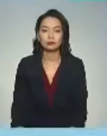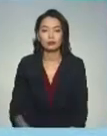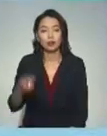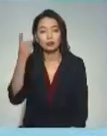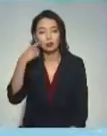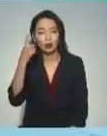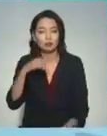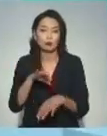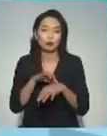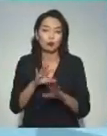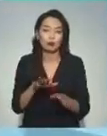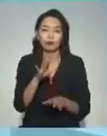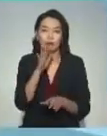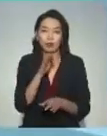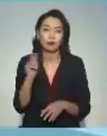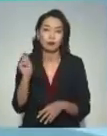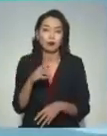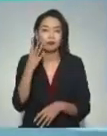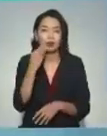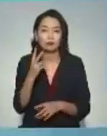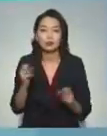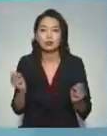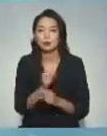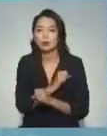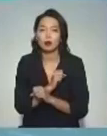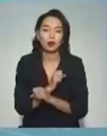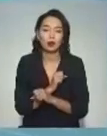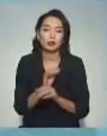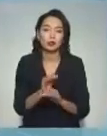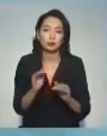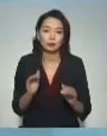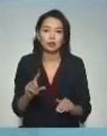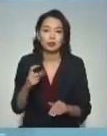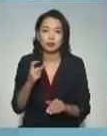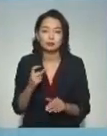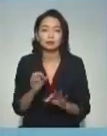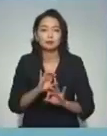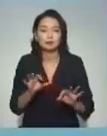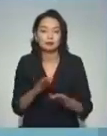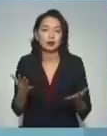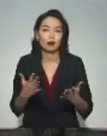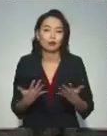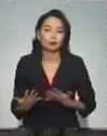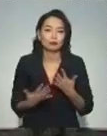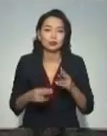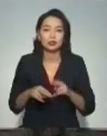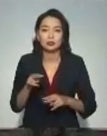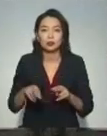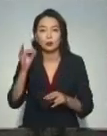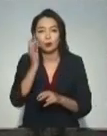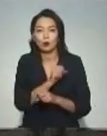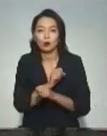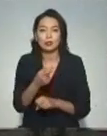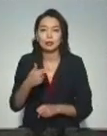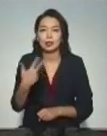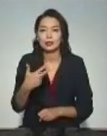Сказочно проводим время. Приехавшие в Алматы на зимние каникулы ребята из Экибастуза поделились впечатлениями. Напомню, отдых для 30